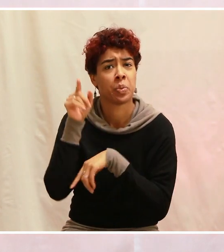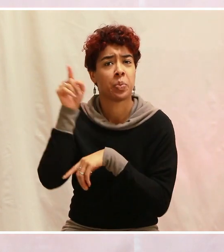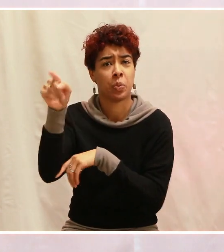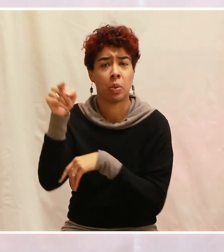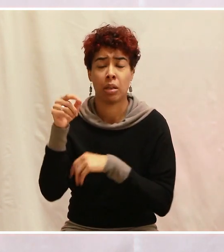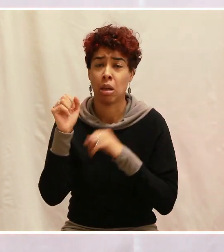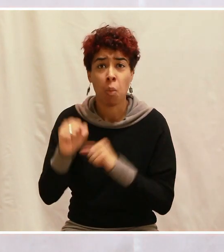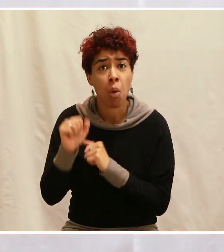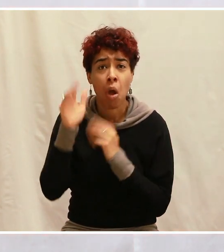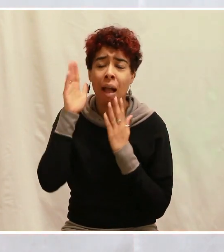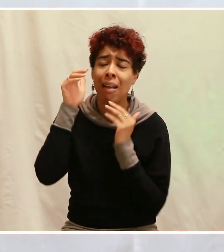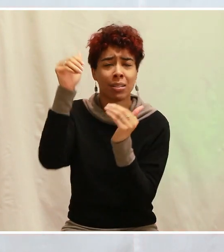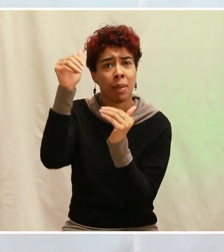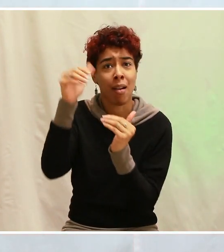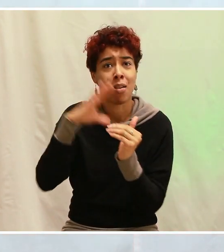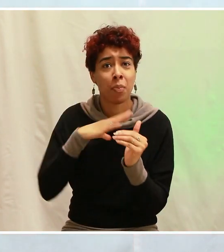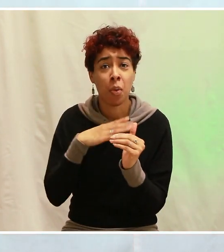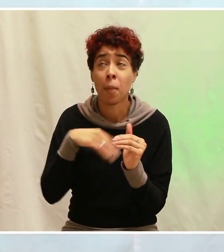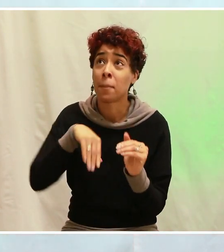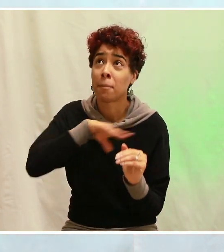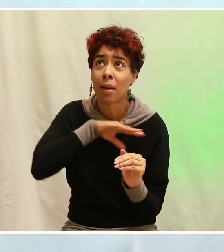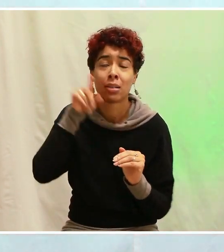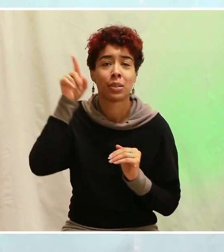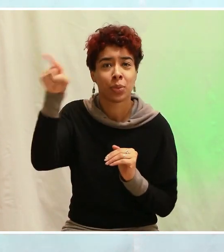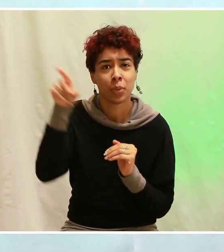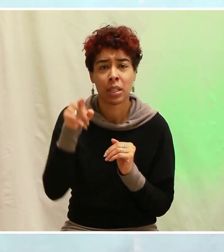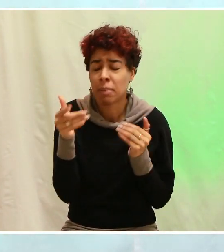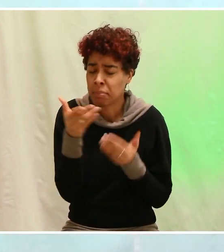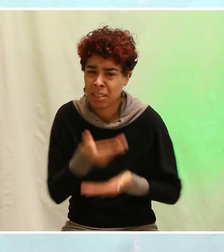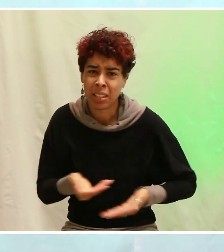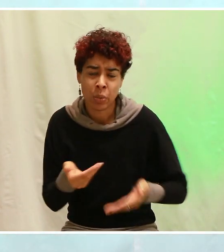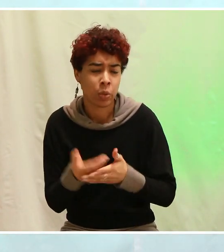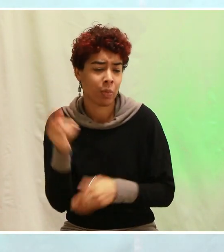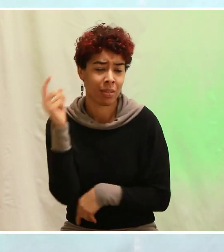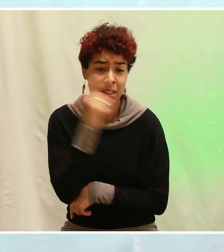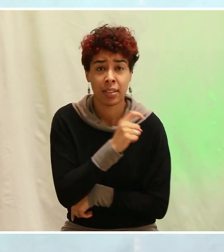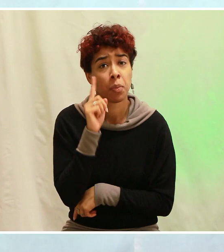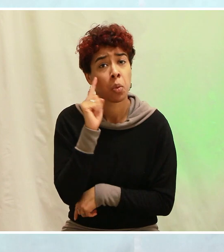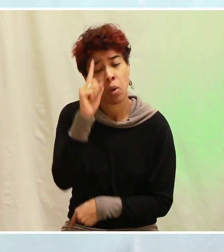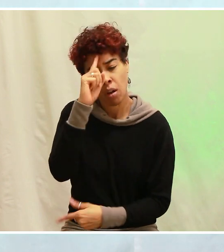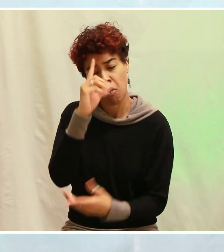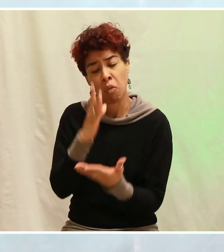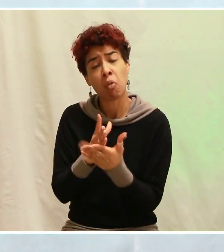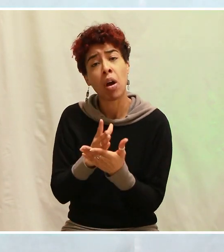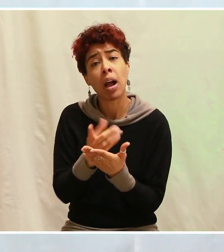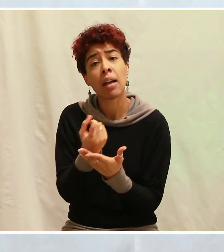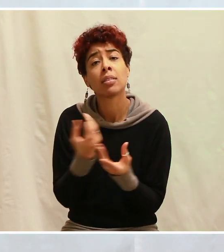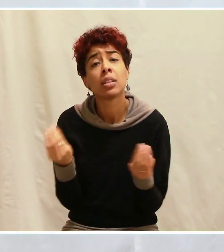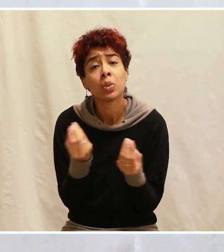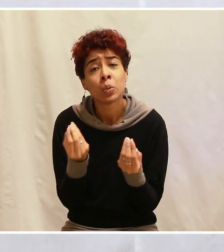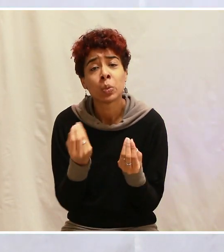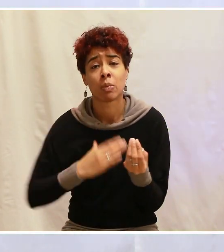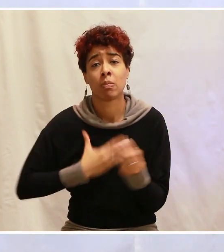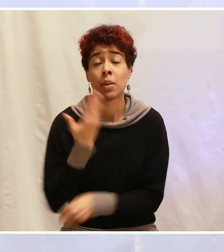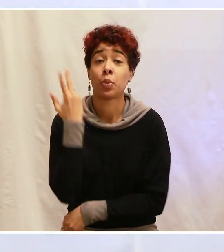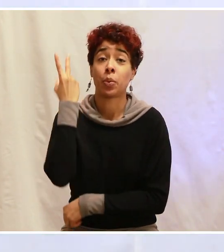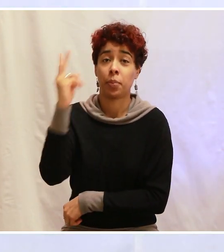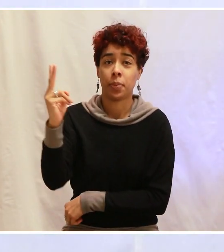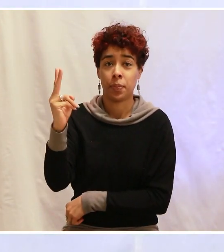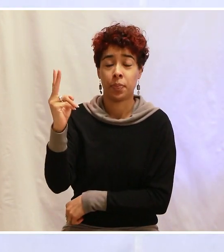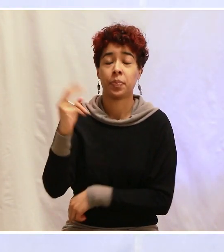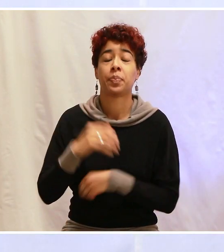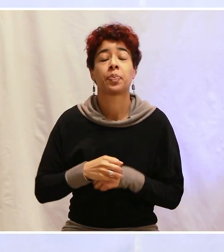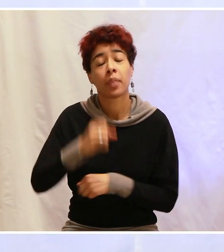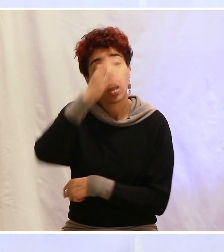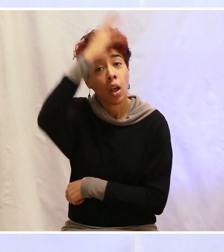de l'espérance, quelles que soient les situations qu'on rencontre, parce que nous fondons notre foi dans l'amour de Dieu. Romains